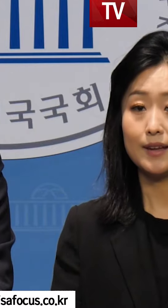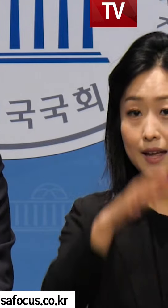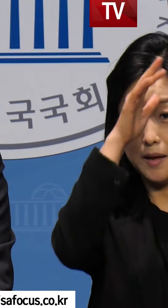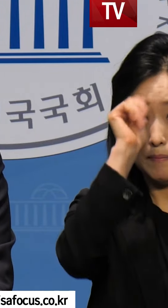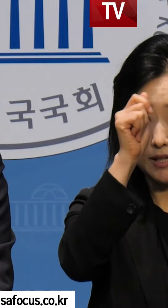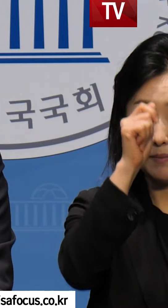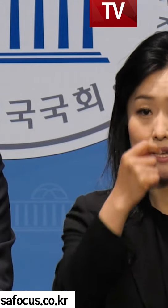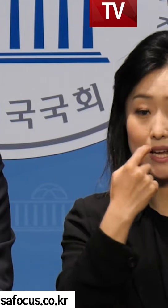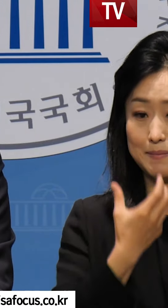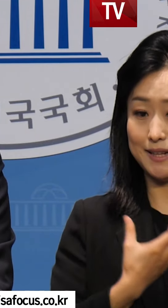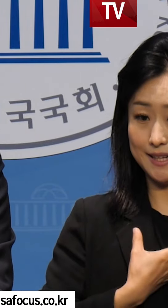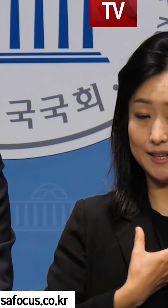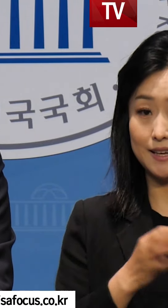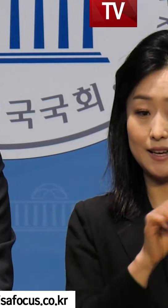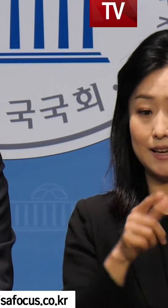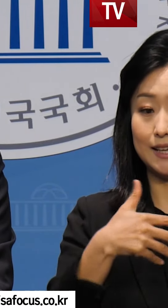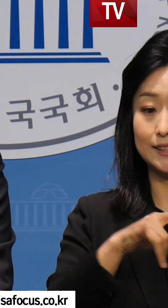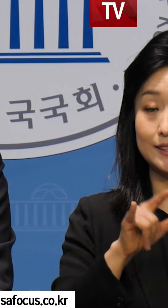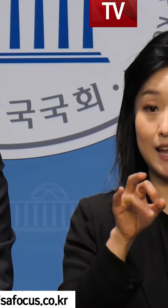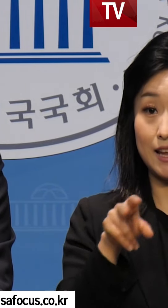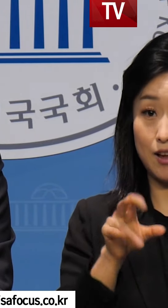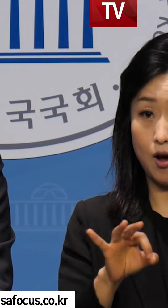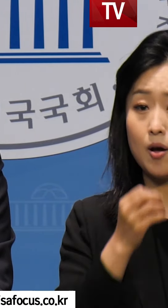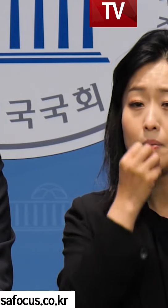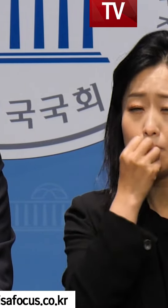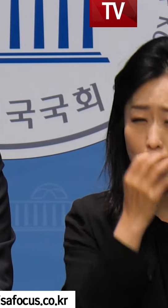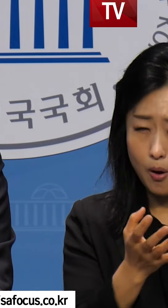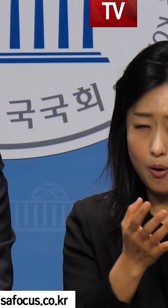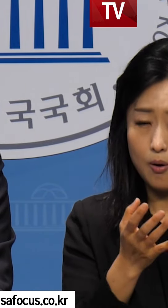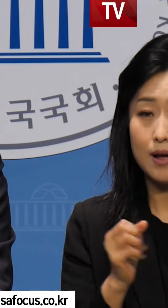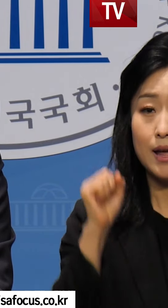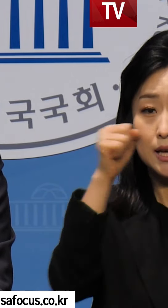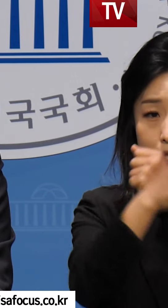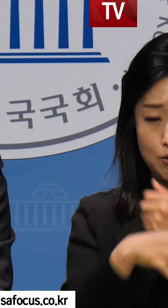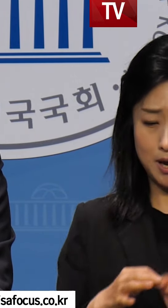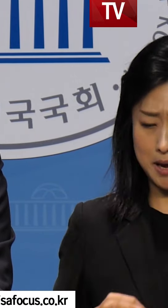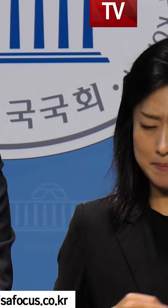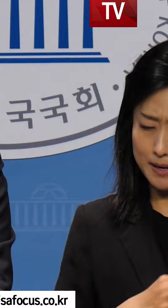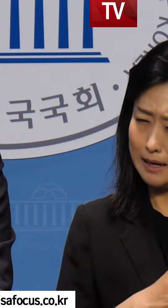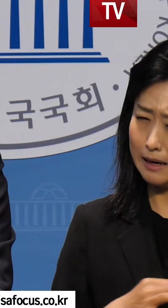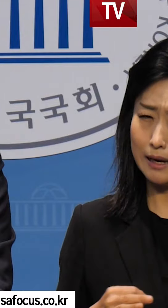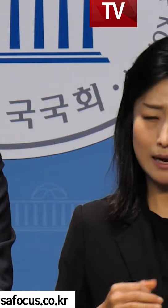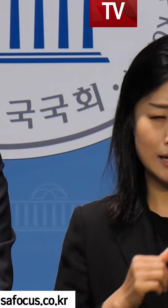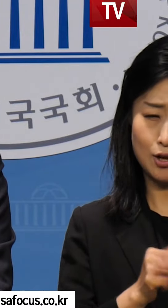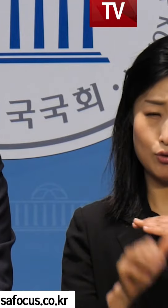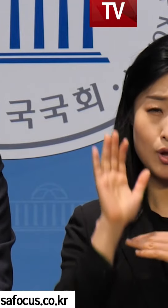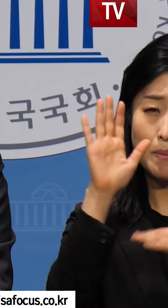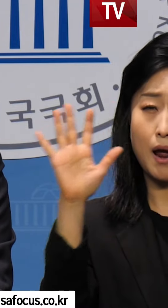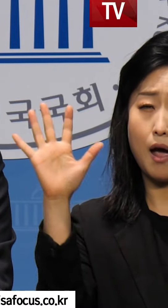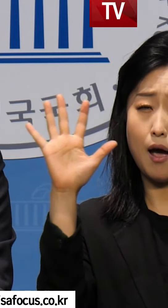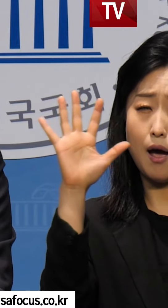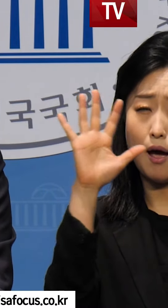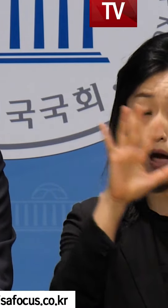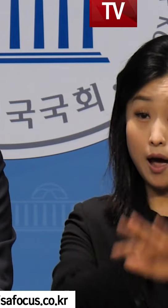배드민턴 금메달리스트 안세영 선수의 폭로는 체육계의 부조리와 비리가 선수들의 미래를